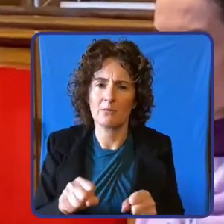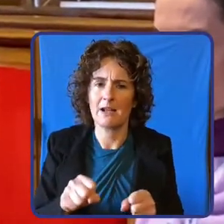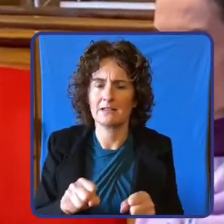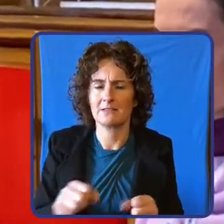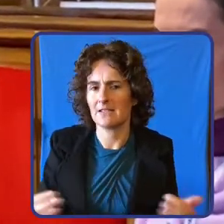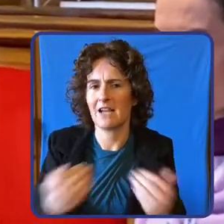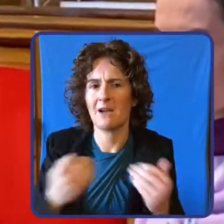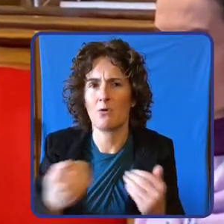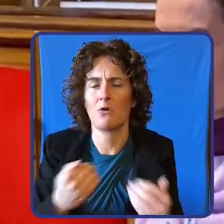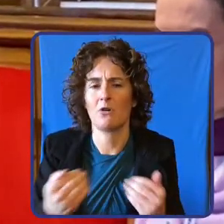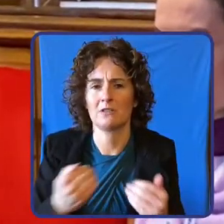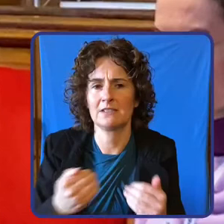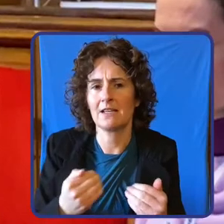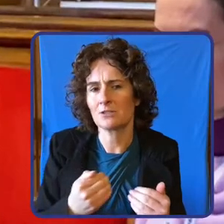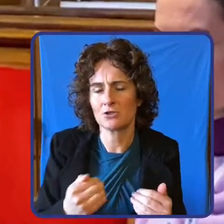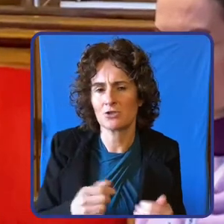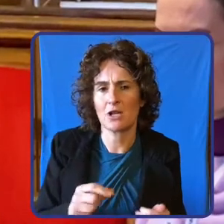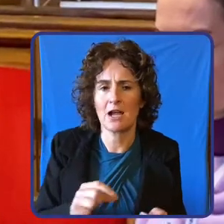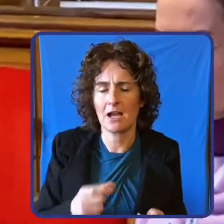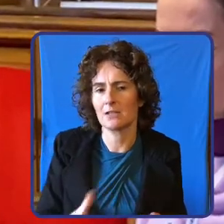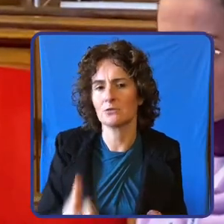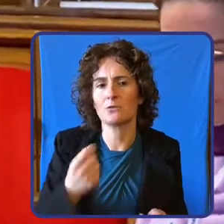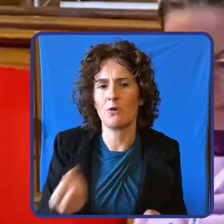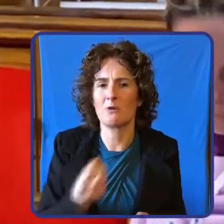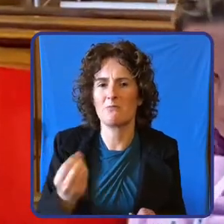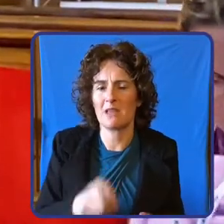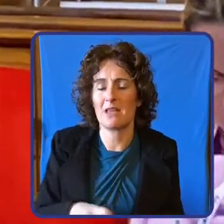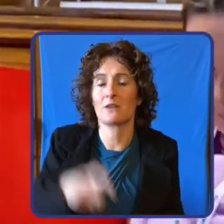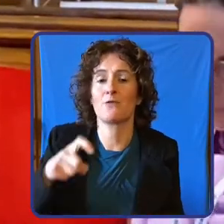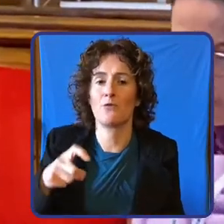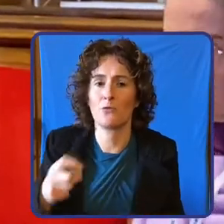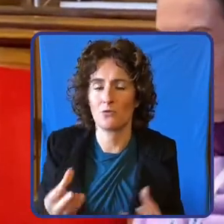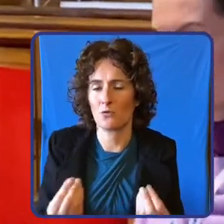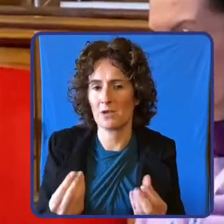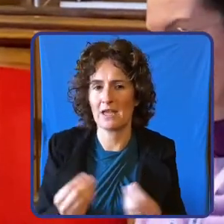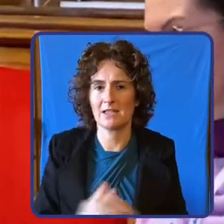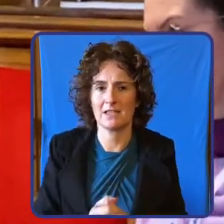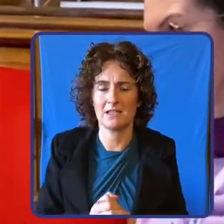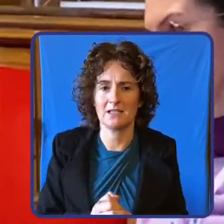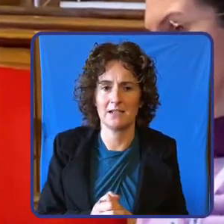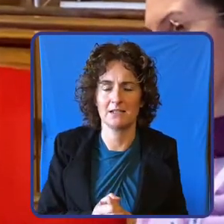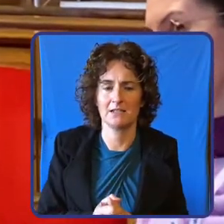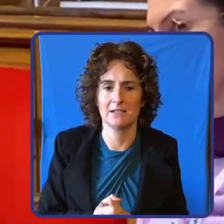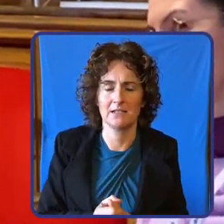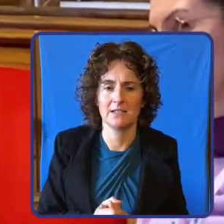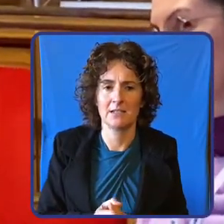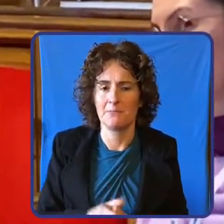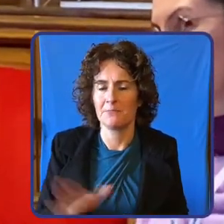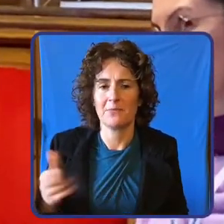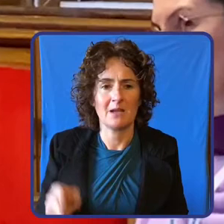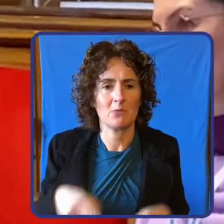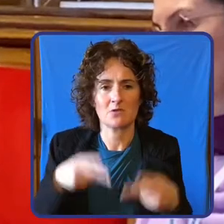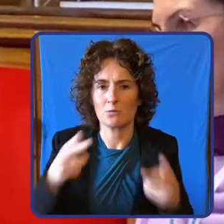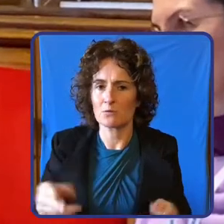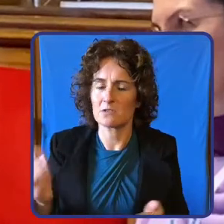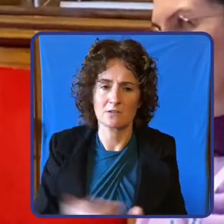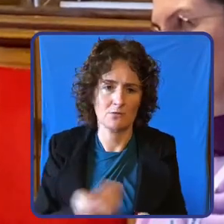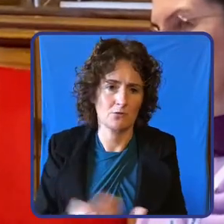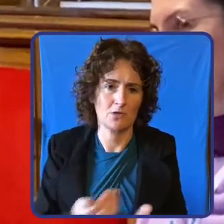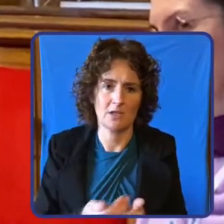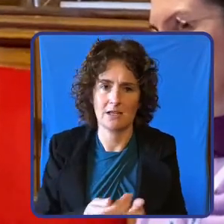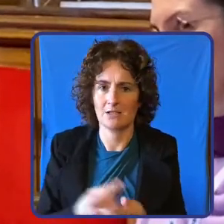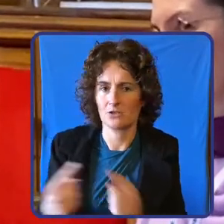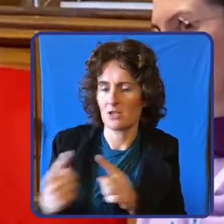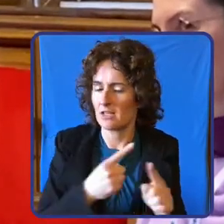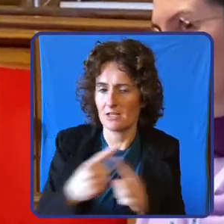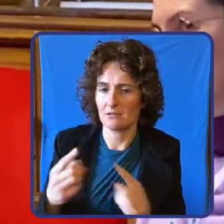ad, mikor eddig erről volt szó. A mi felvetésünk pusztán ezt tartalmazza, nem azt, hogy most erre az utcára nincs szüksége, senki nem mondta, hogy nem lehet megépíteni,